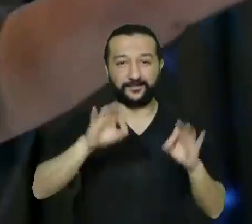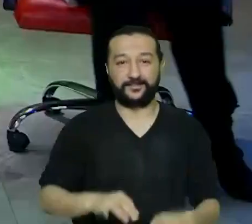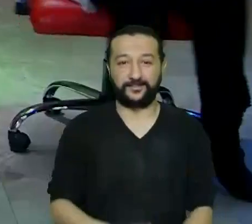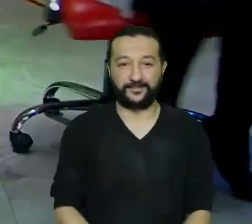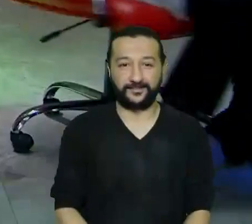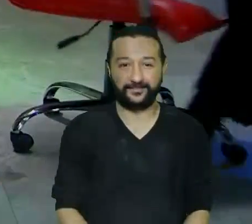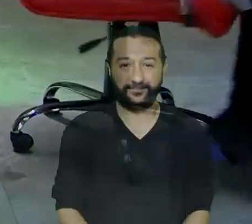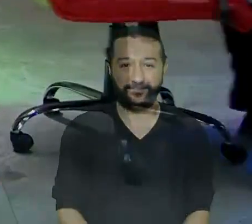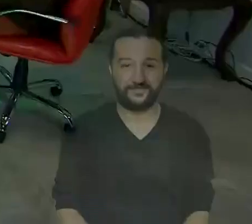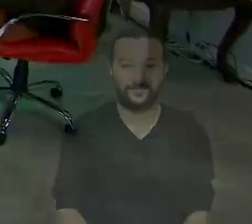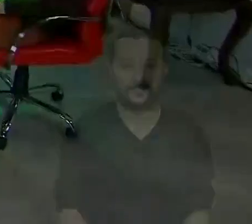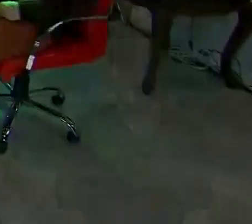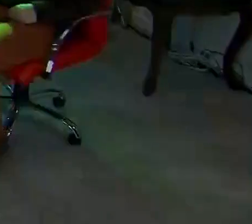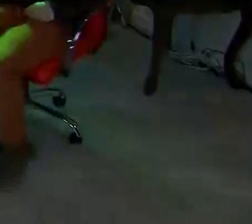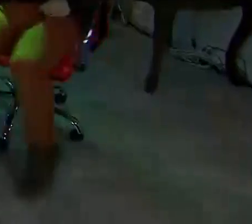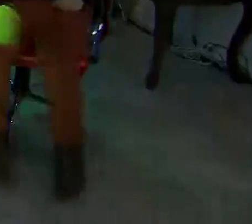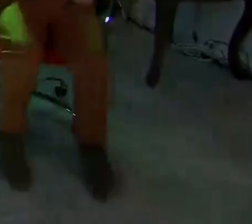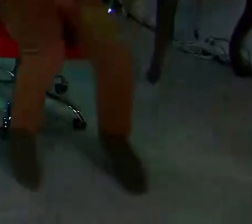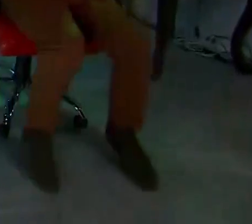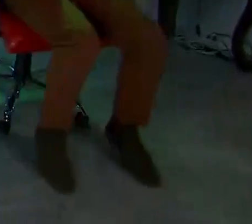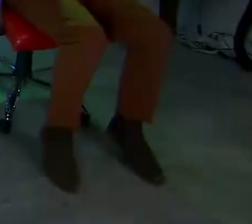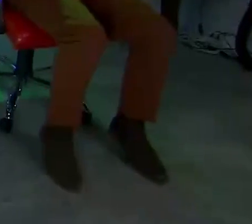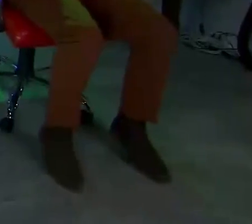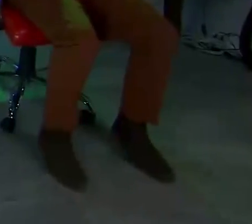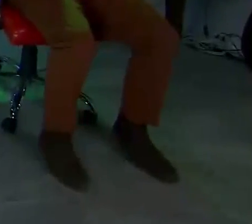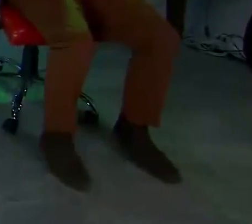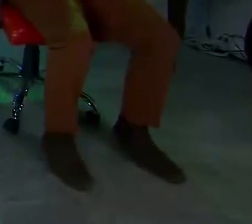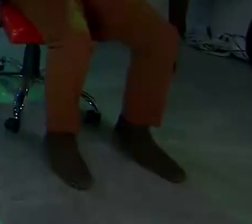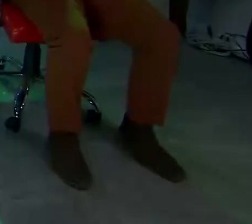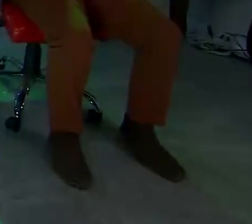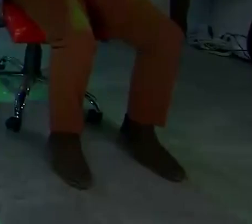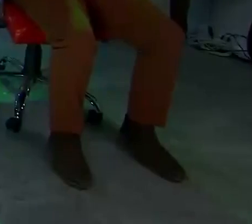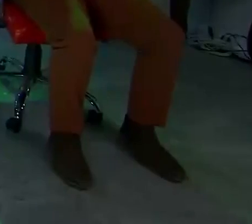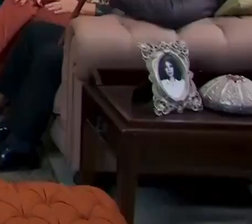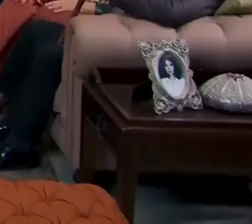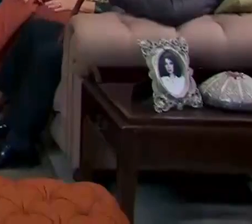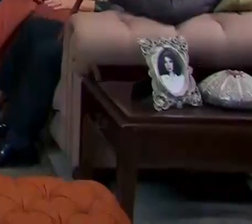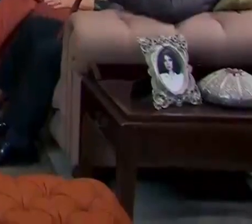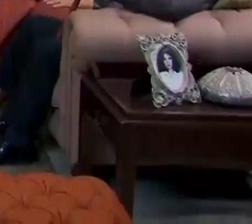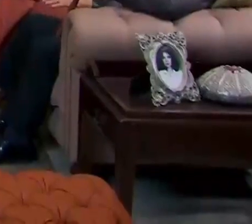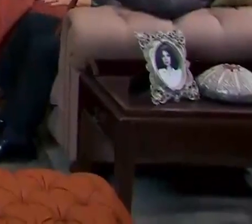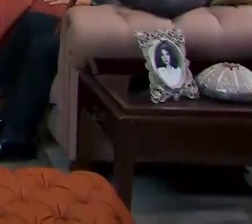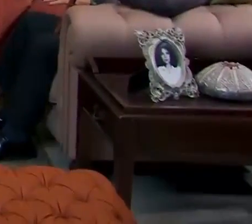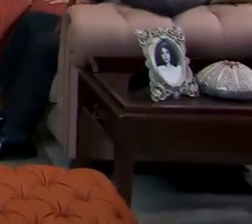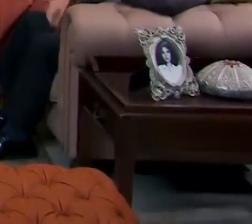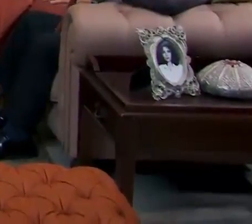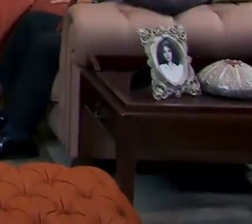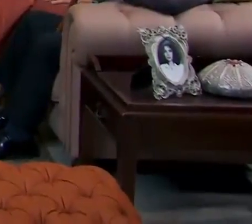dönsün! Koltuklarını sahneye sırt verip çevirdiler. Sahne olarak penceredeki perdeler ışıklandırılmış.